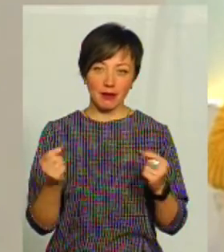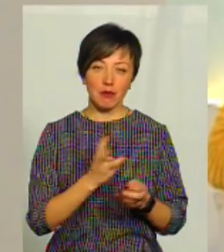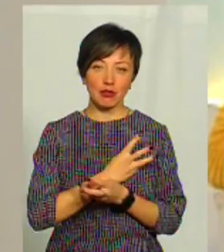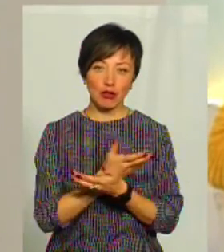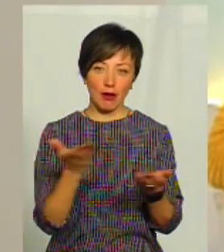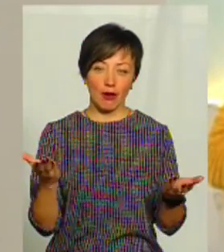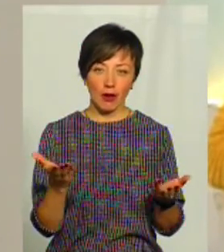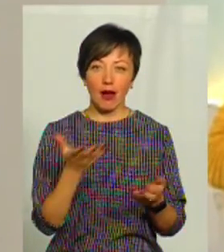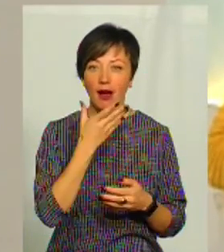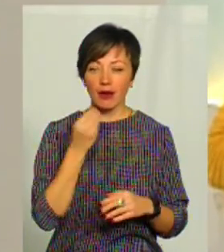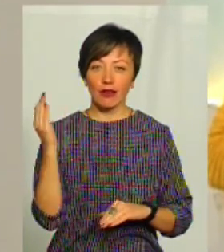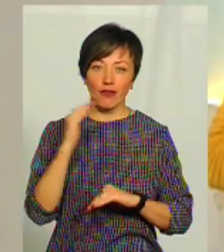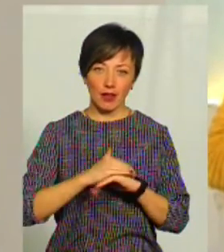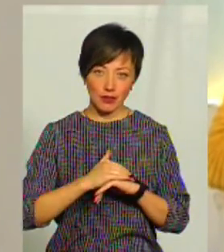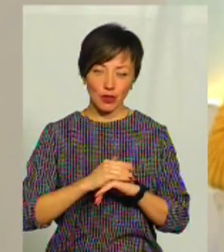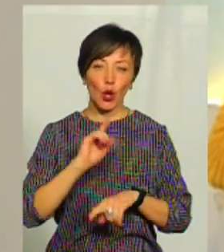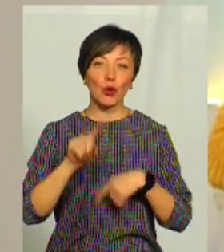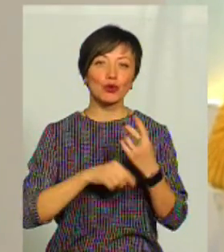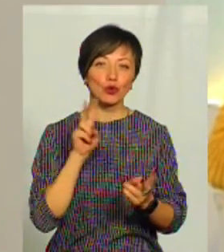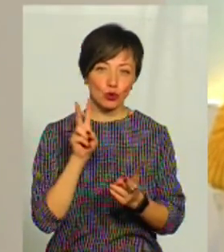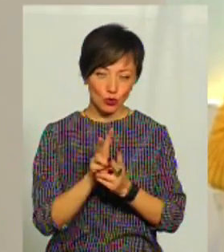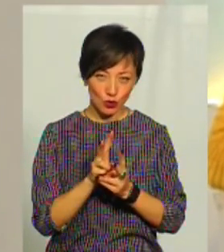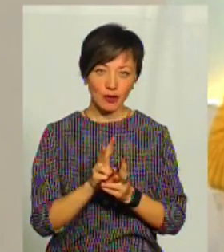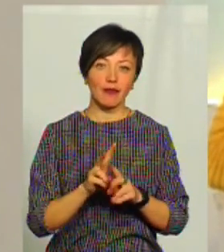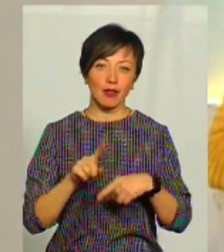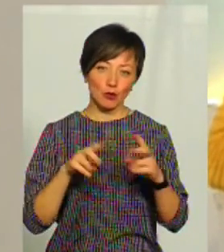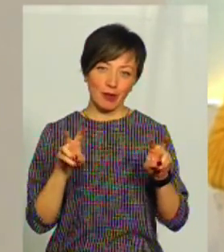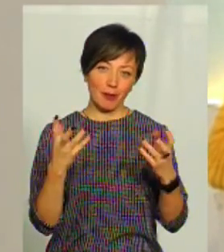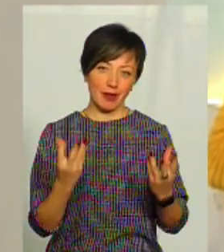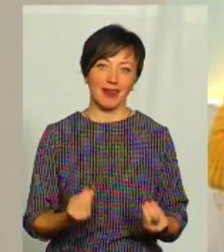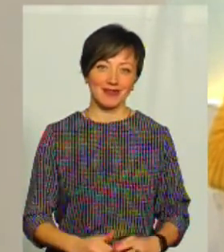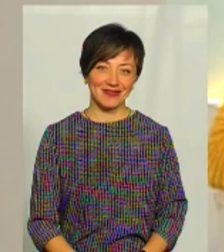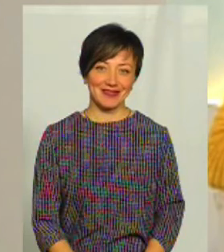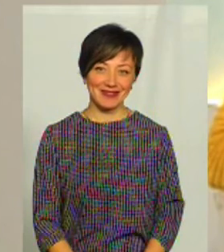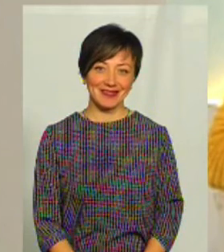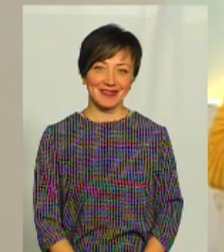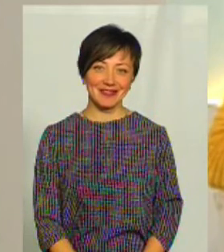Бажаю всім гарного вечора та до зустрічі у наступній темі дня.